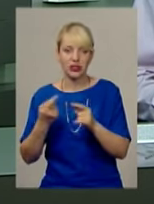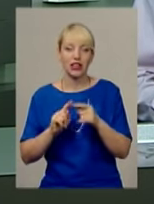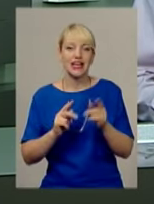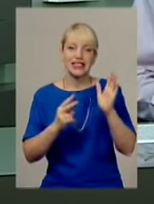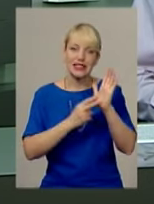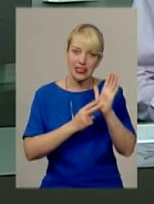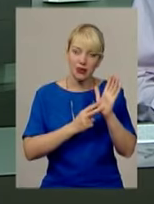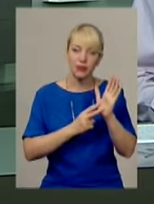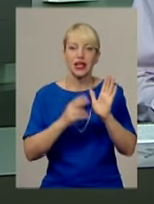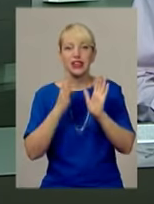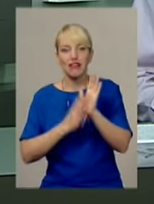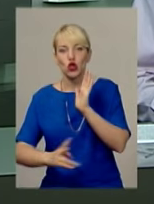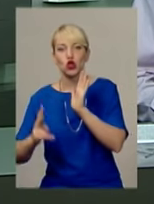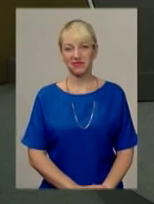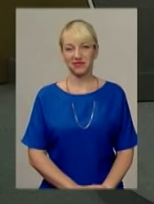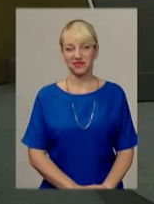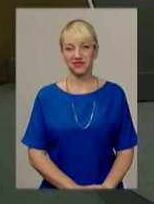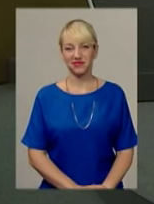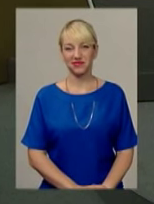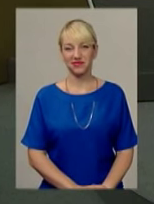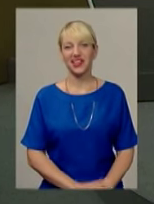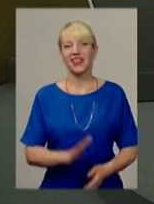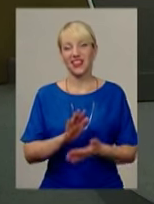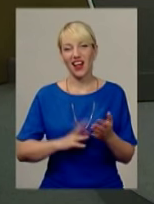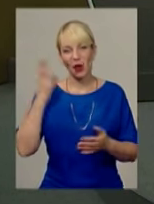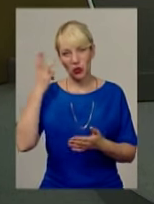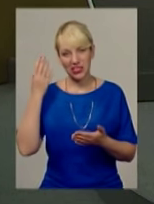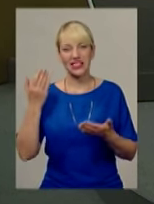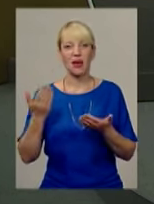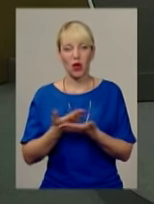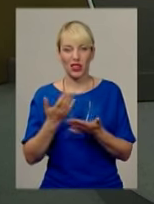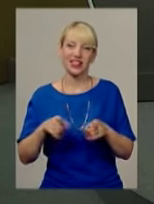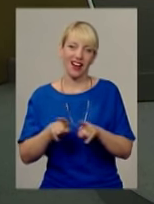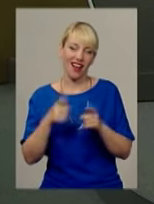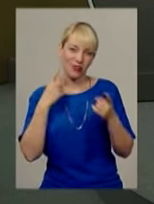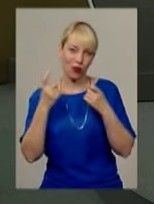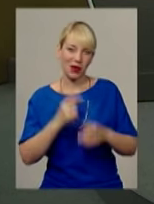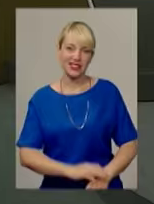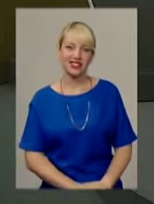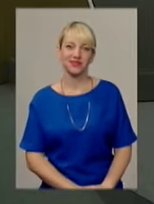– 7 гривень 97 копійок. Далі у подільській панорамі така інформація.